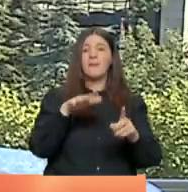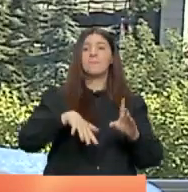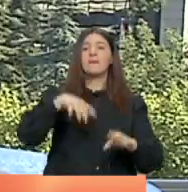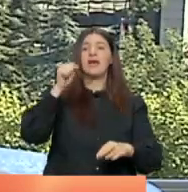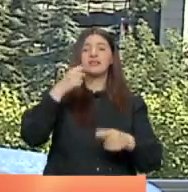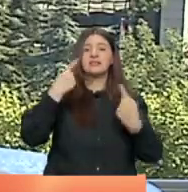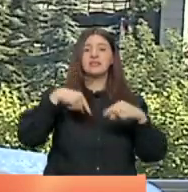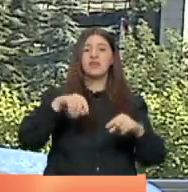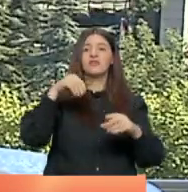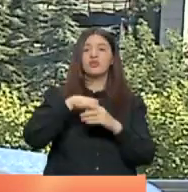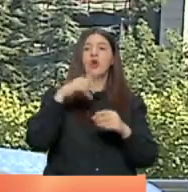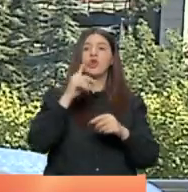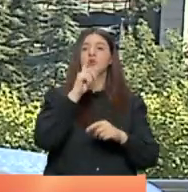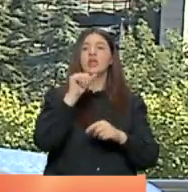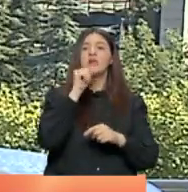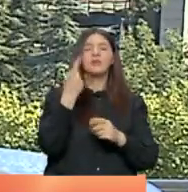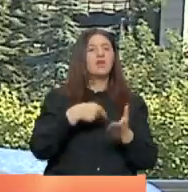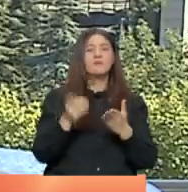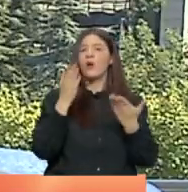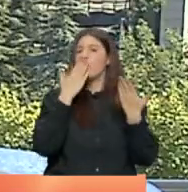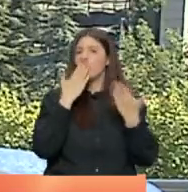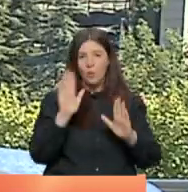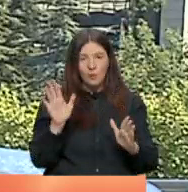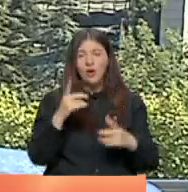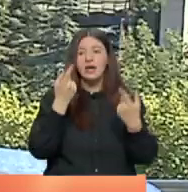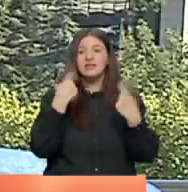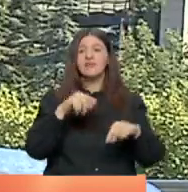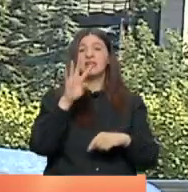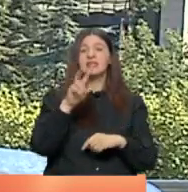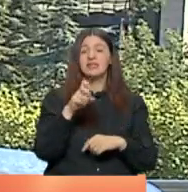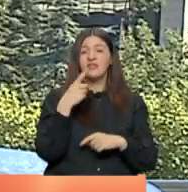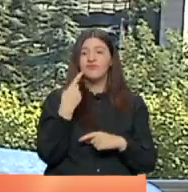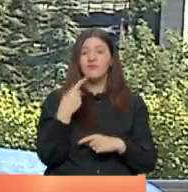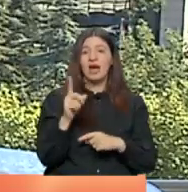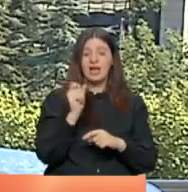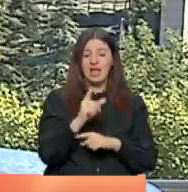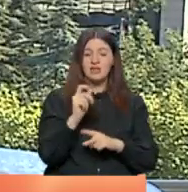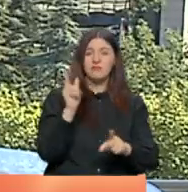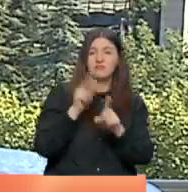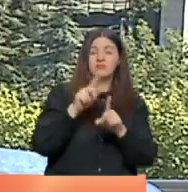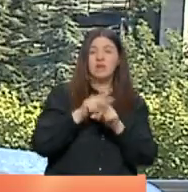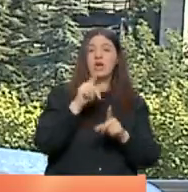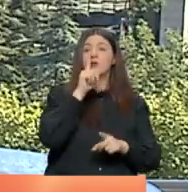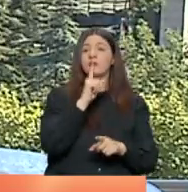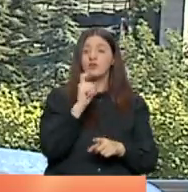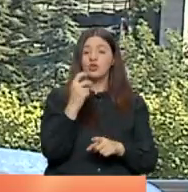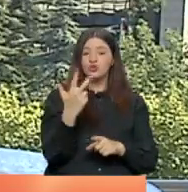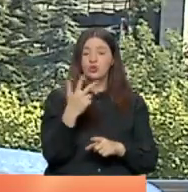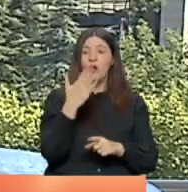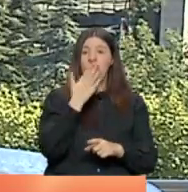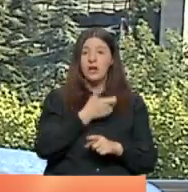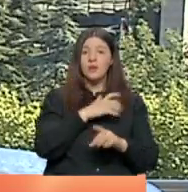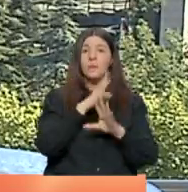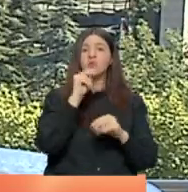Merkezi sınavda yer alan sorulardan hiçbiri iptal edilmedi. Sınava 48 farklı ilden katılan 193 öğrenci